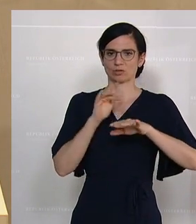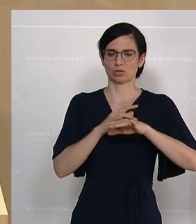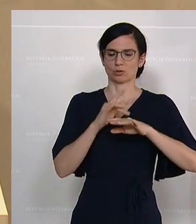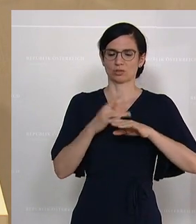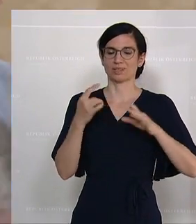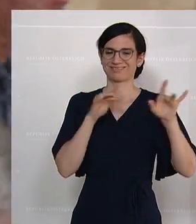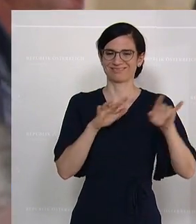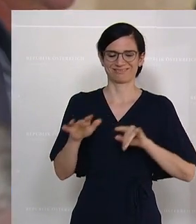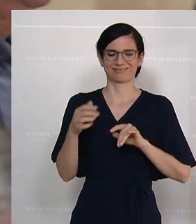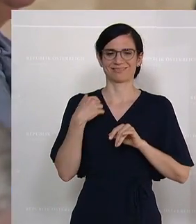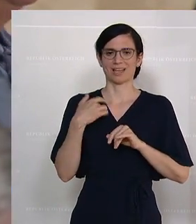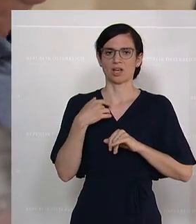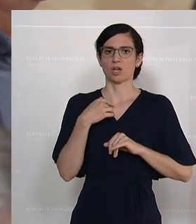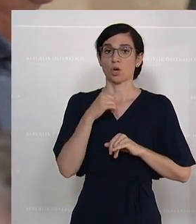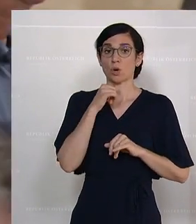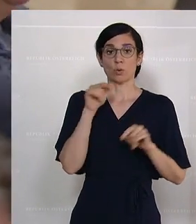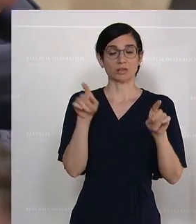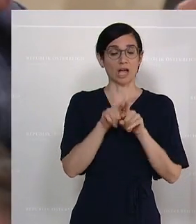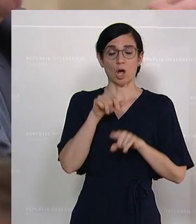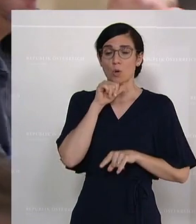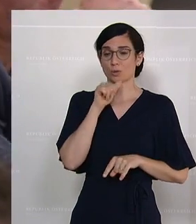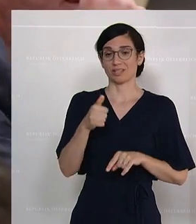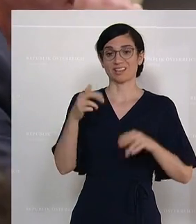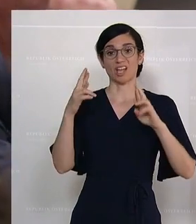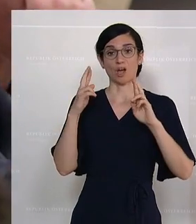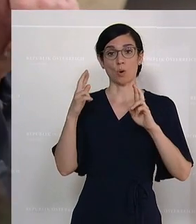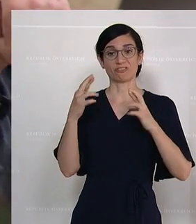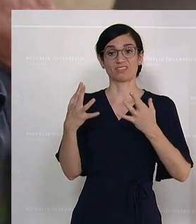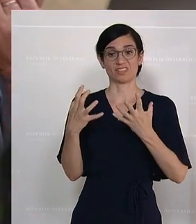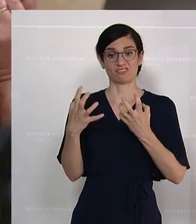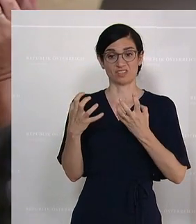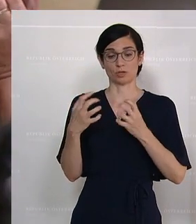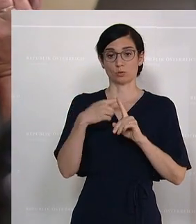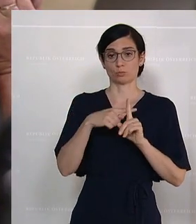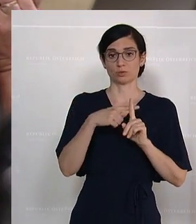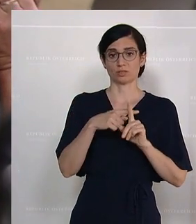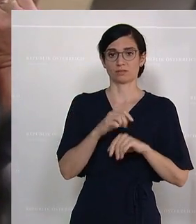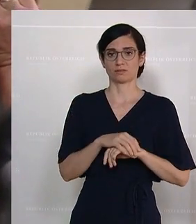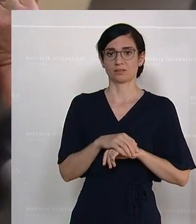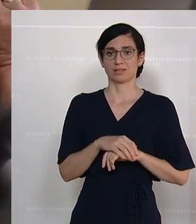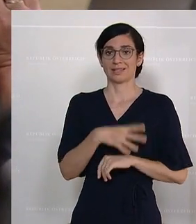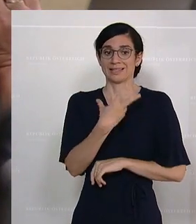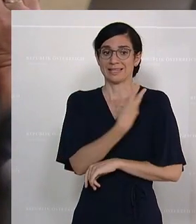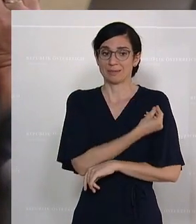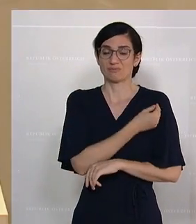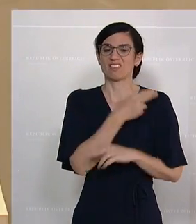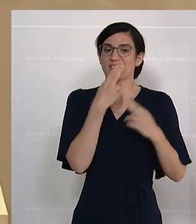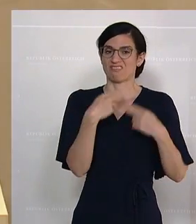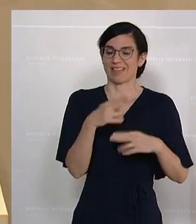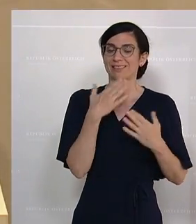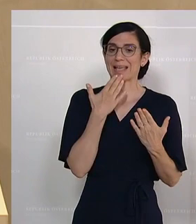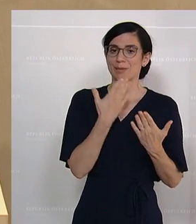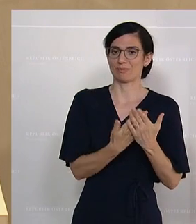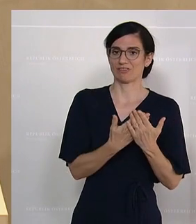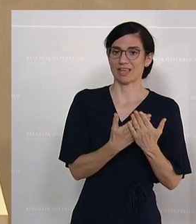sie hat auch nichts die auch auf die wirkung gezeigt aber aber das heißt nicht dass wir das impfen nicht mehr empfehlen im gegenteil sie